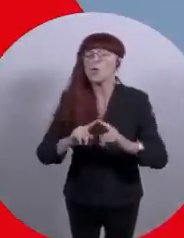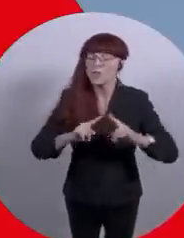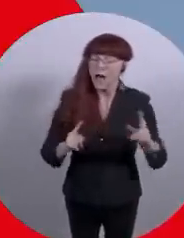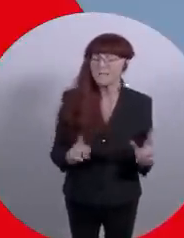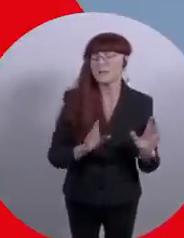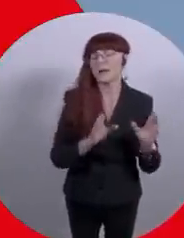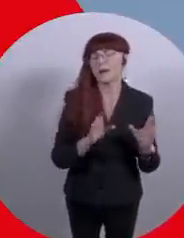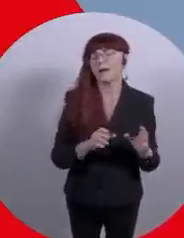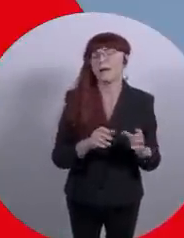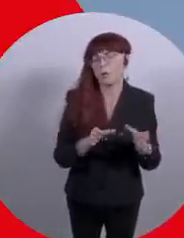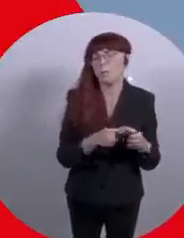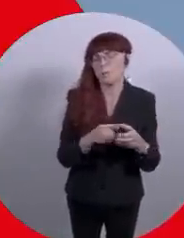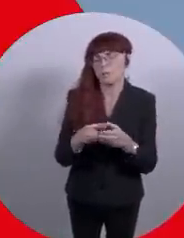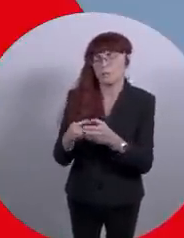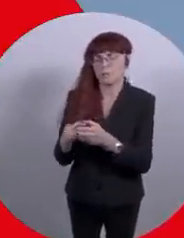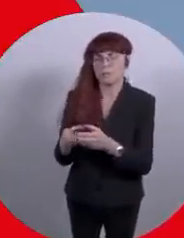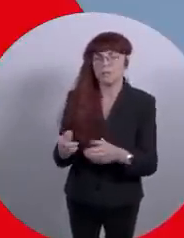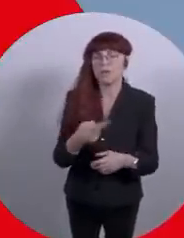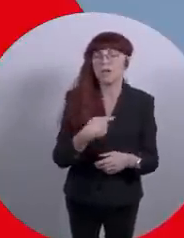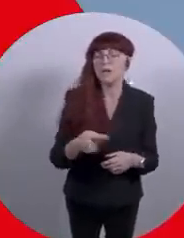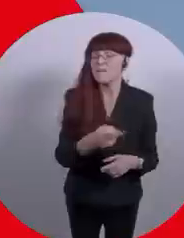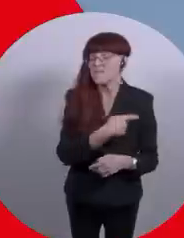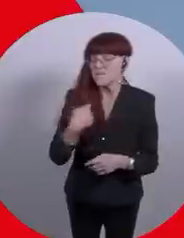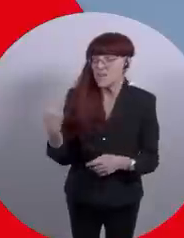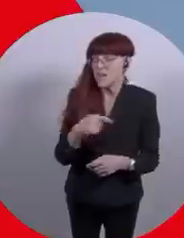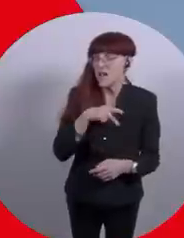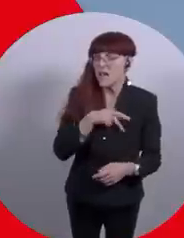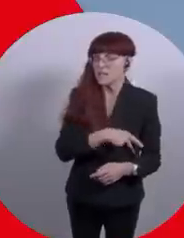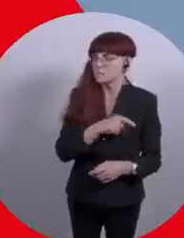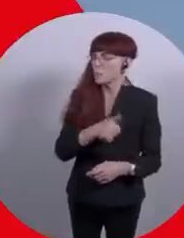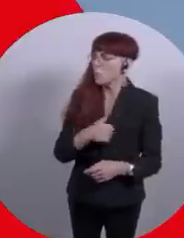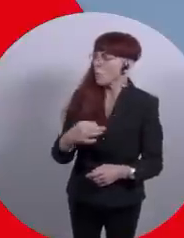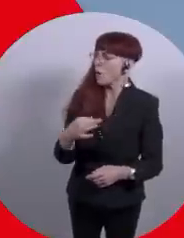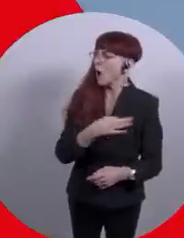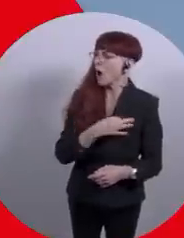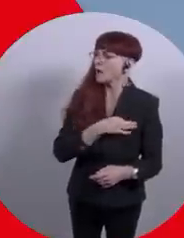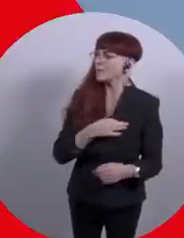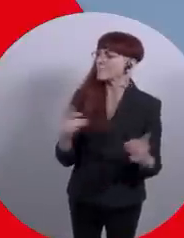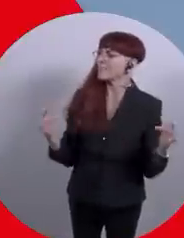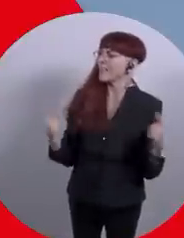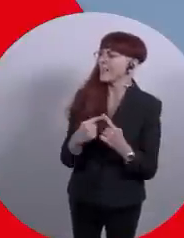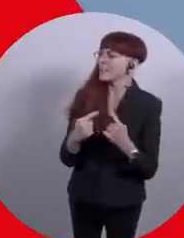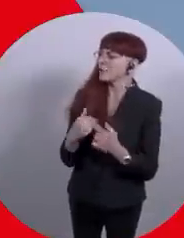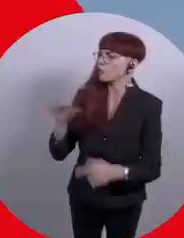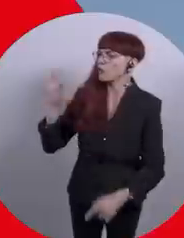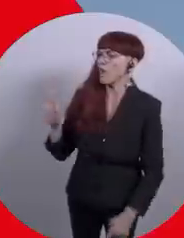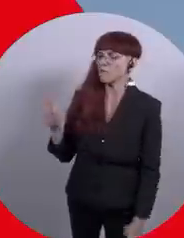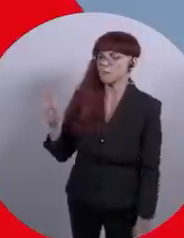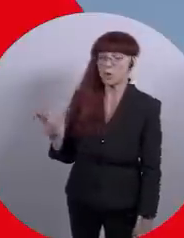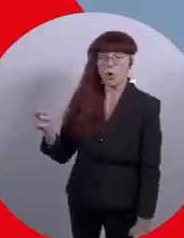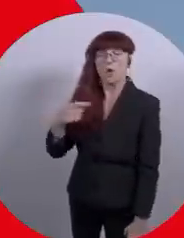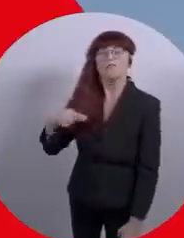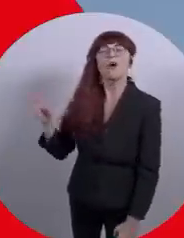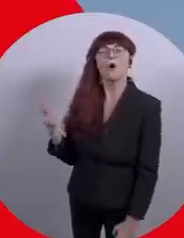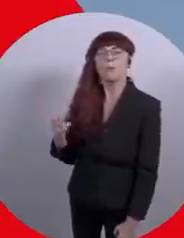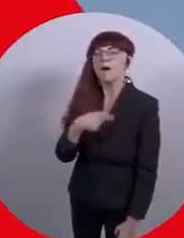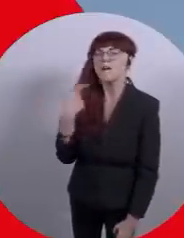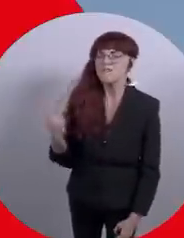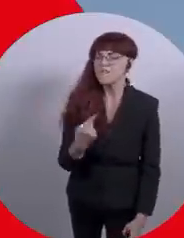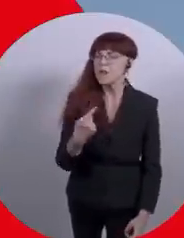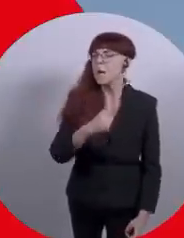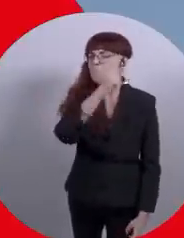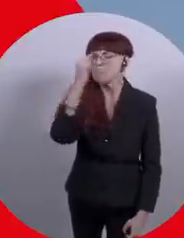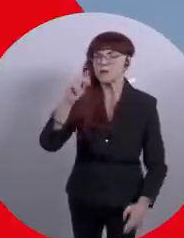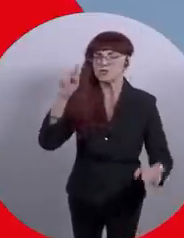wir sind da Angst gegen der FPÖ wir die Menschenrechte hochhalten heute und jeden Tag laut und selbstbewusst oder genossen